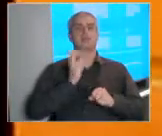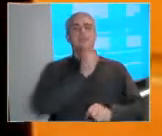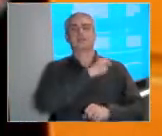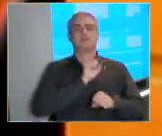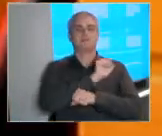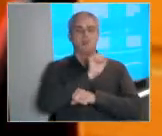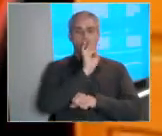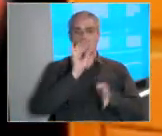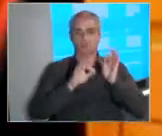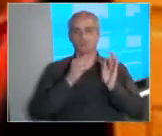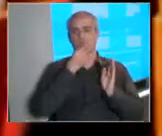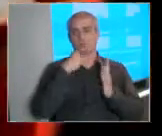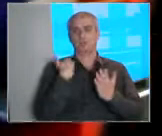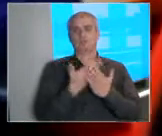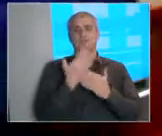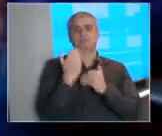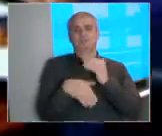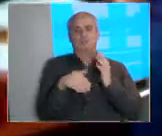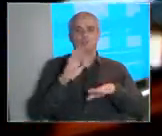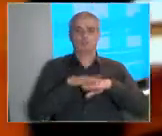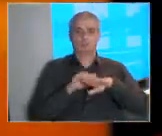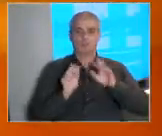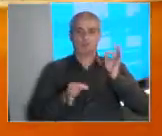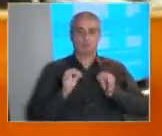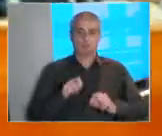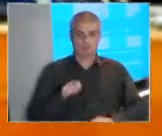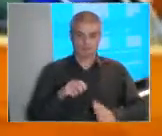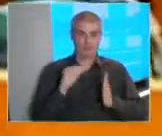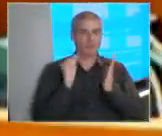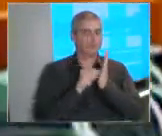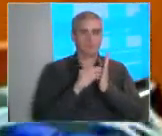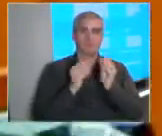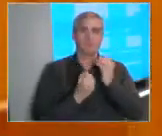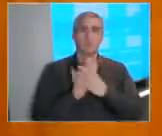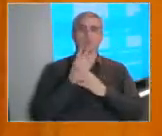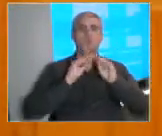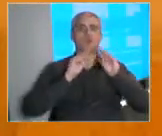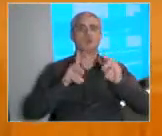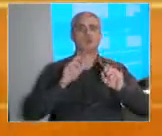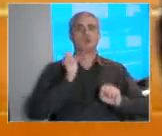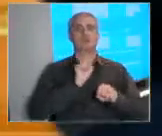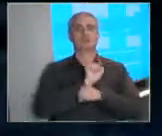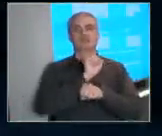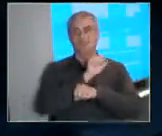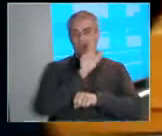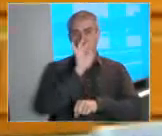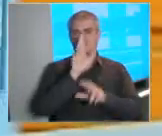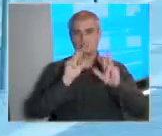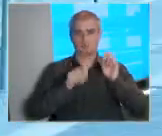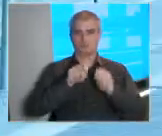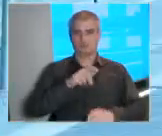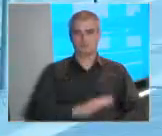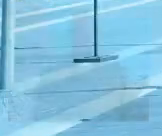על שופטים לרשימת הרשאים להציע סיום כהונתו של שופט. תיקון זה נעשה עם הקמתו של מוסד נציב תלונות הציבור על השופטים.